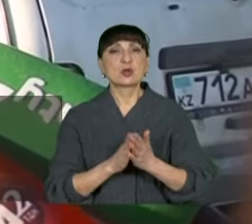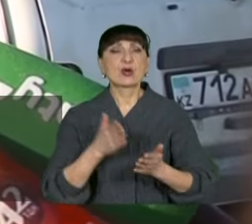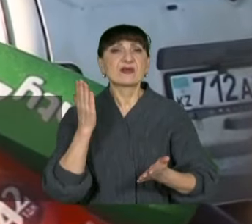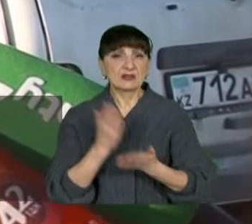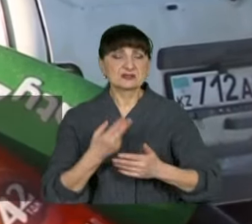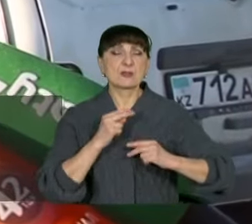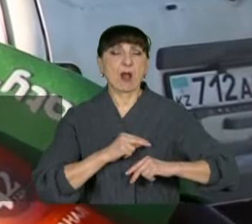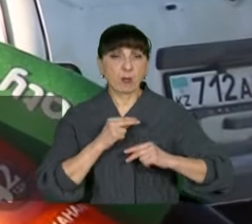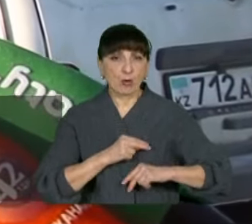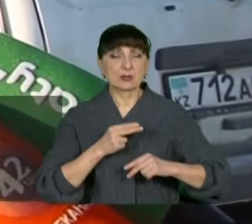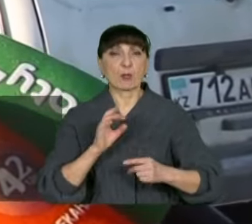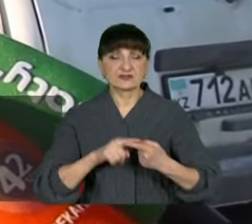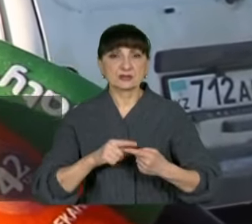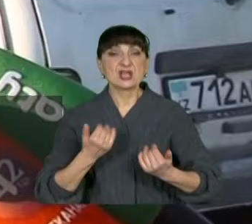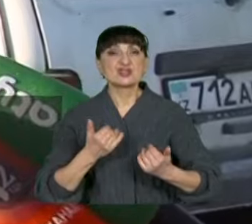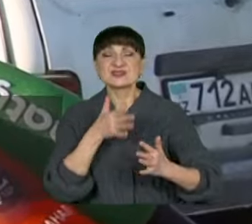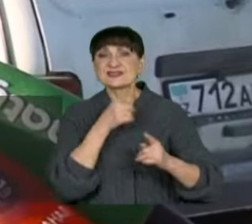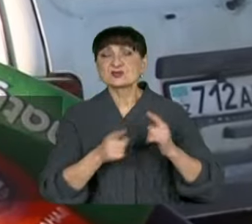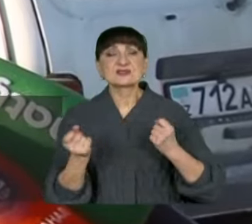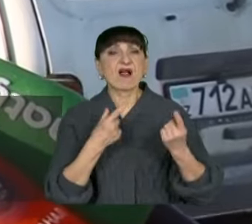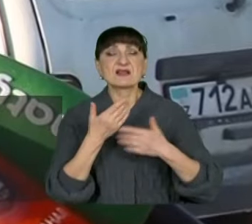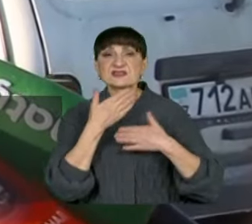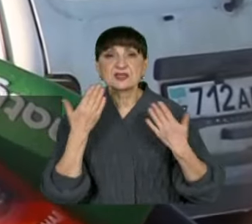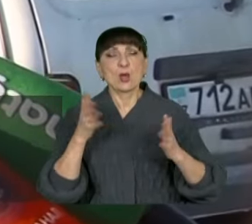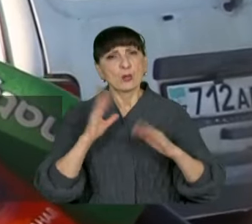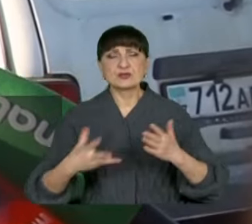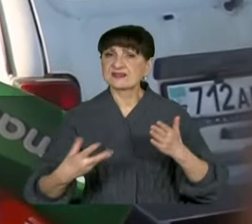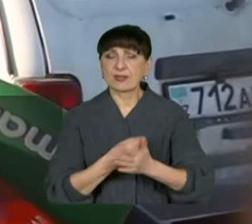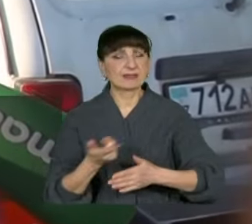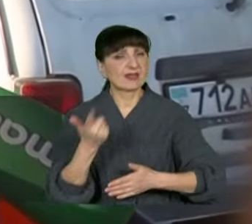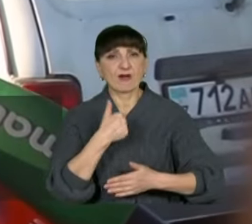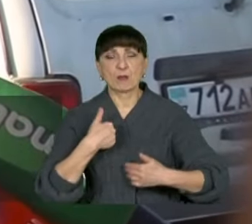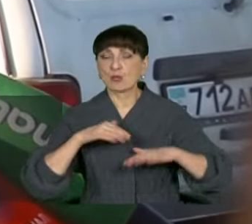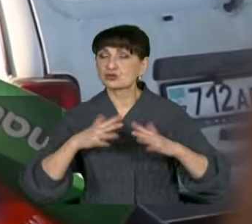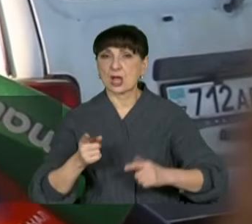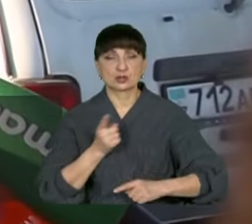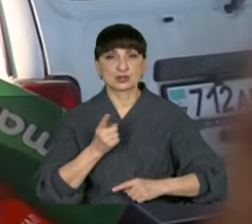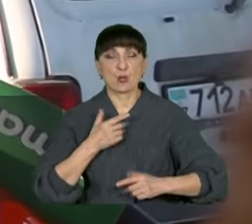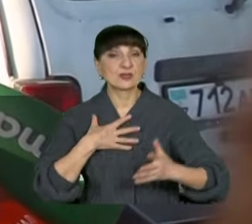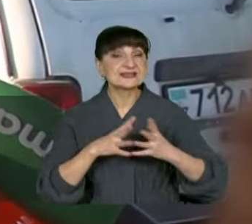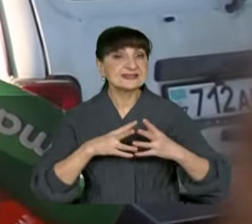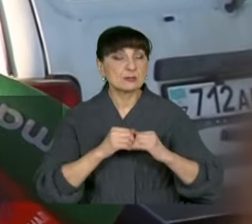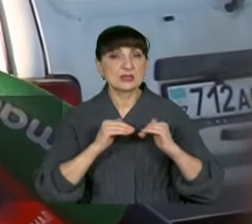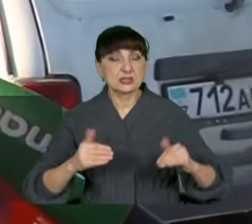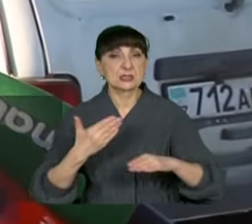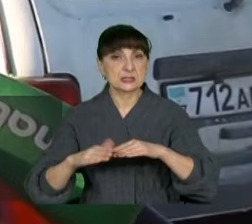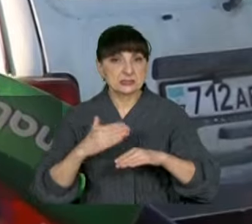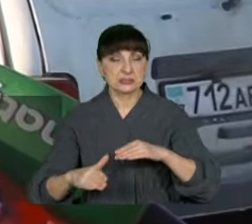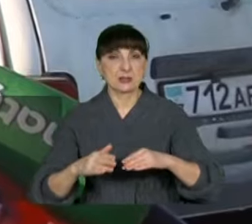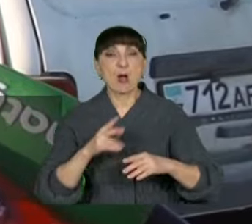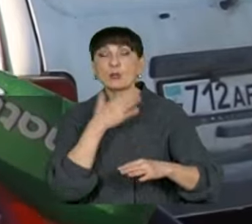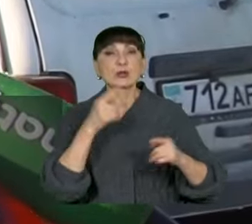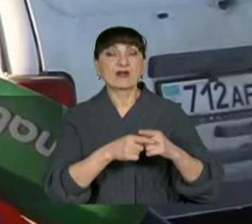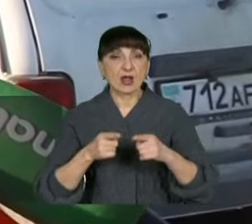Работаем по договору. Сейчас не сезон. Заказов нет. Пусть заплатят за наш труд. Мы уже устали ждать. У нас семьи, дети, кредиты. Многие на